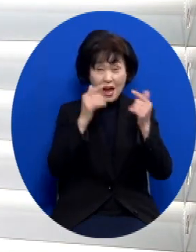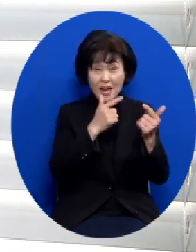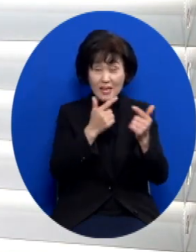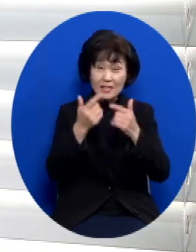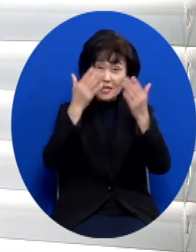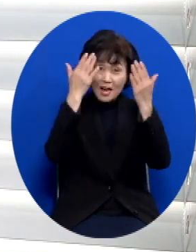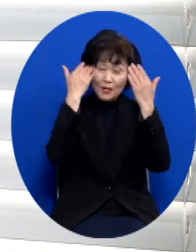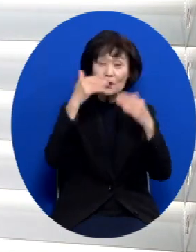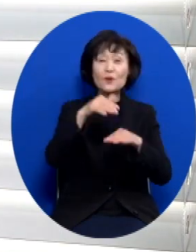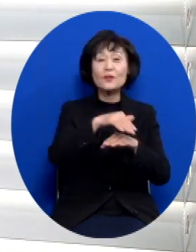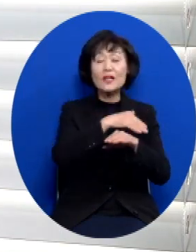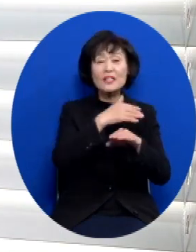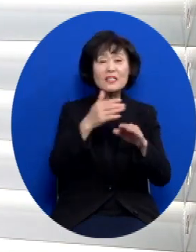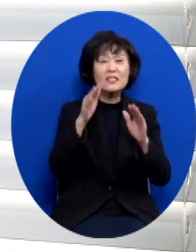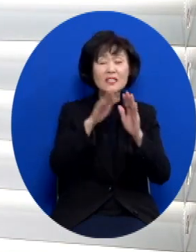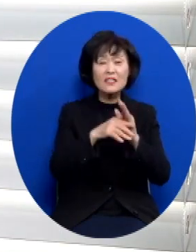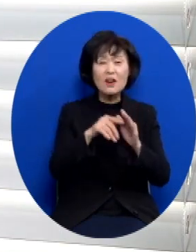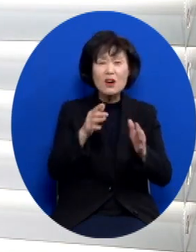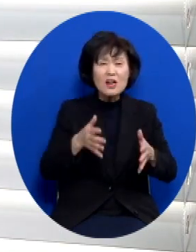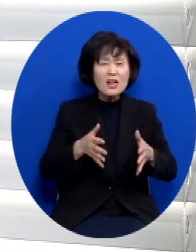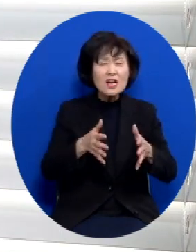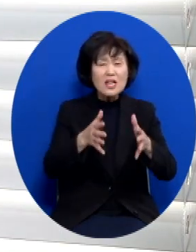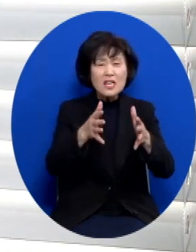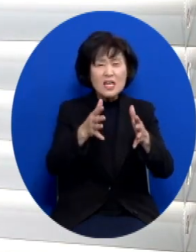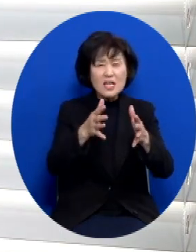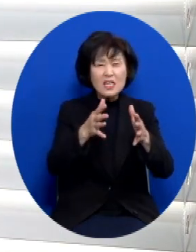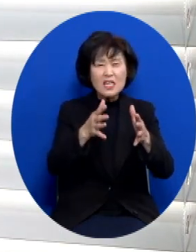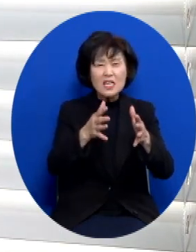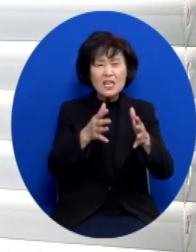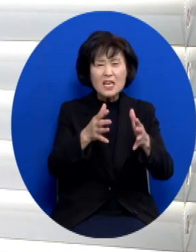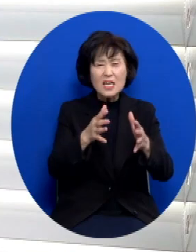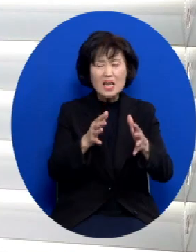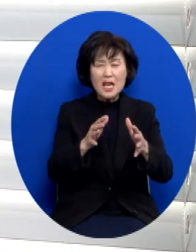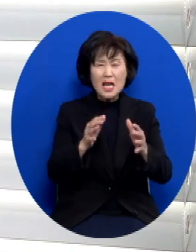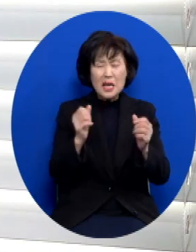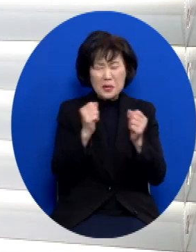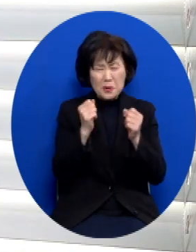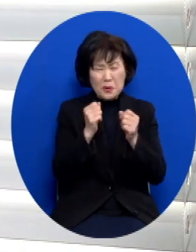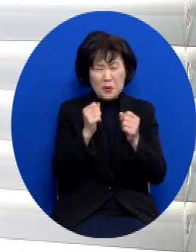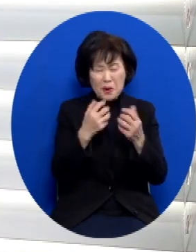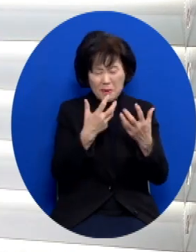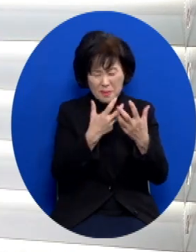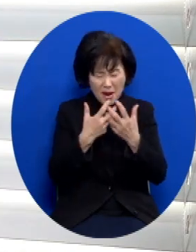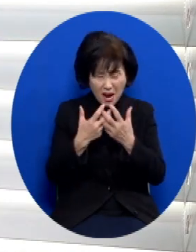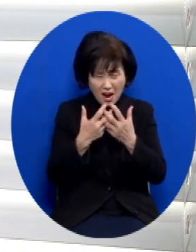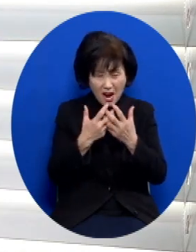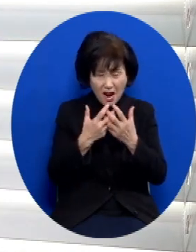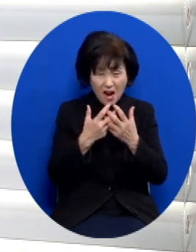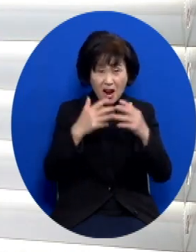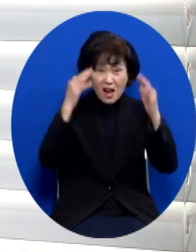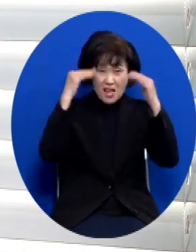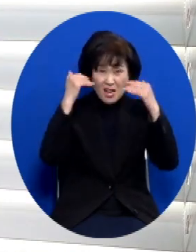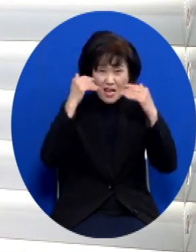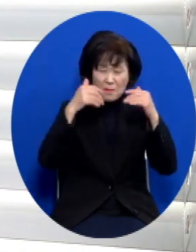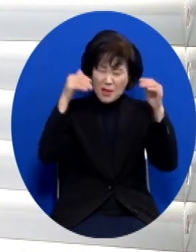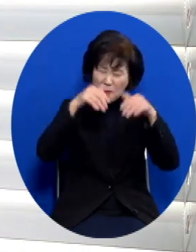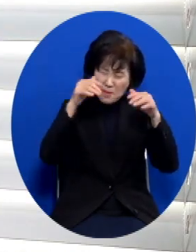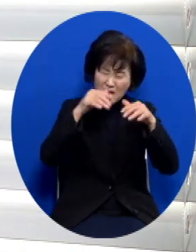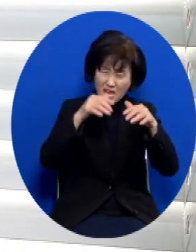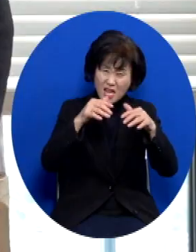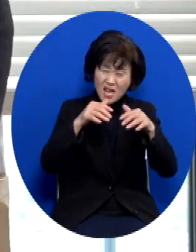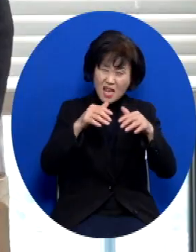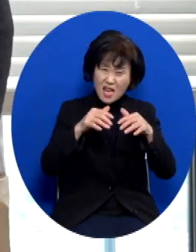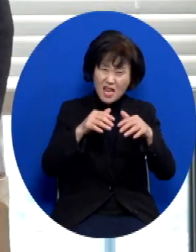다니는데 그 길이 비포장도로라 겨울이면 얼고 여름이면 비가 많이 와서 도저히 학교 갈 수가 없다는